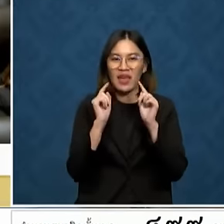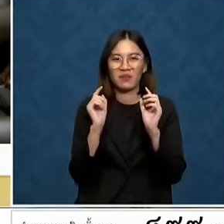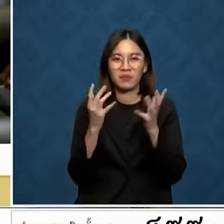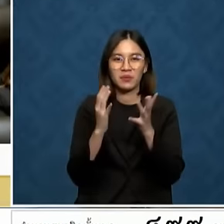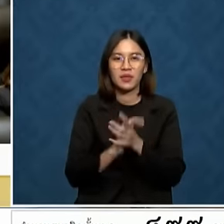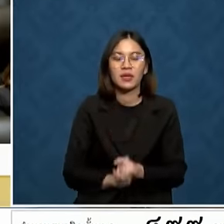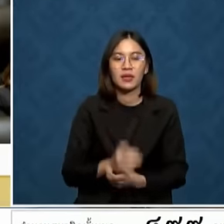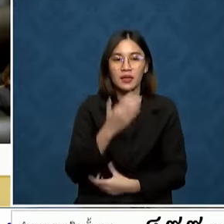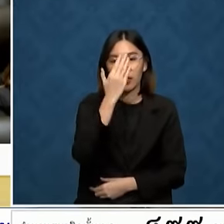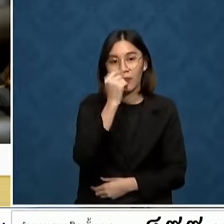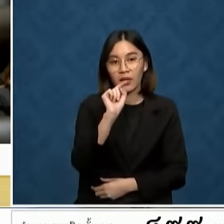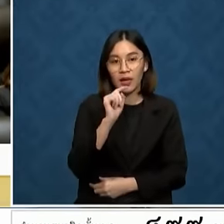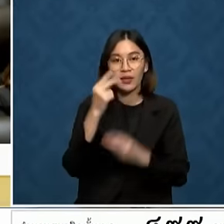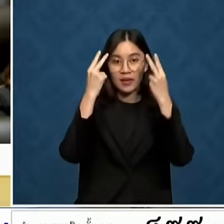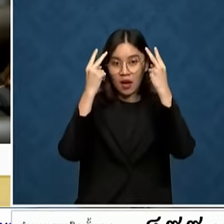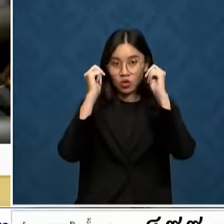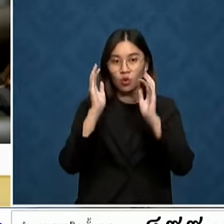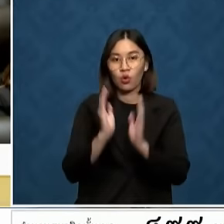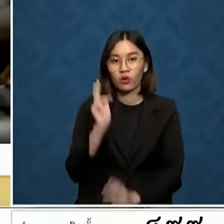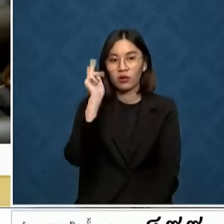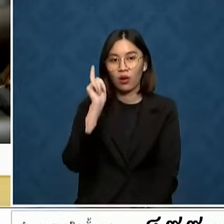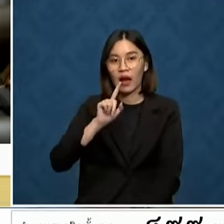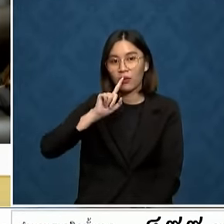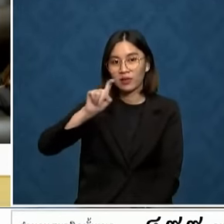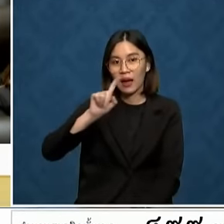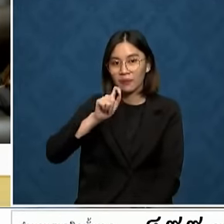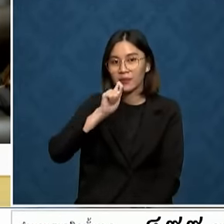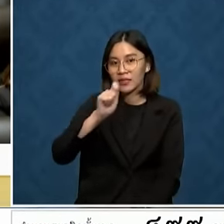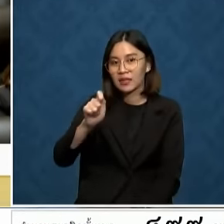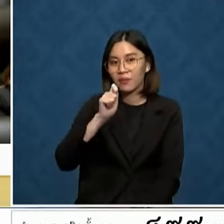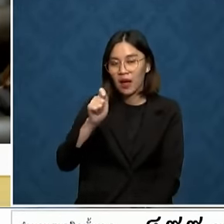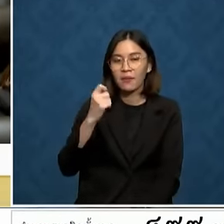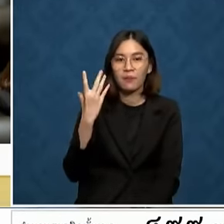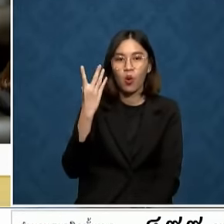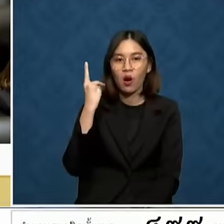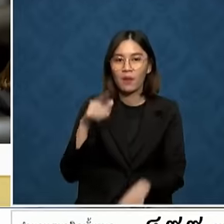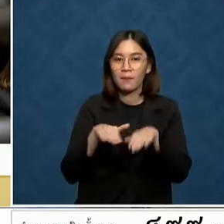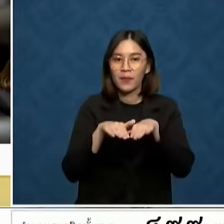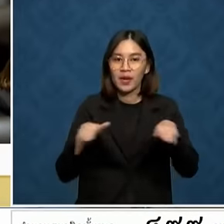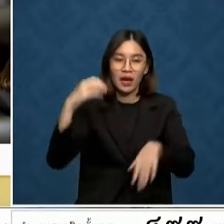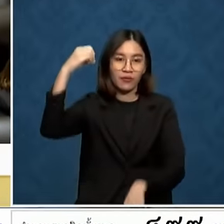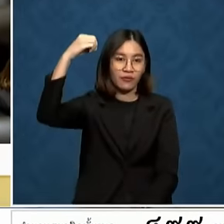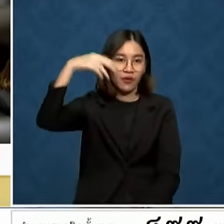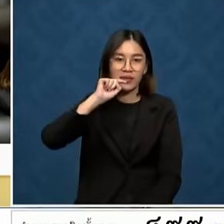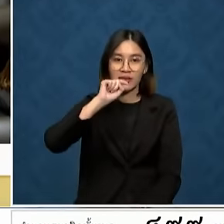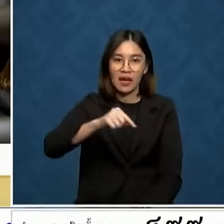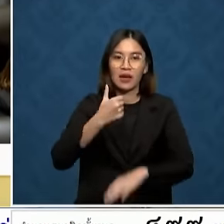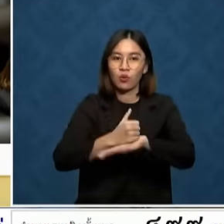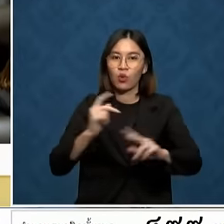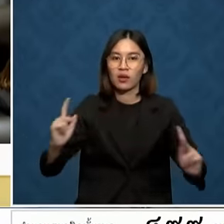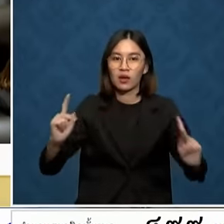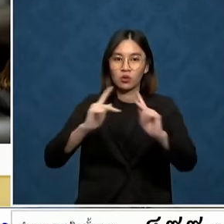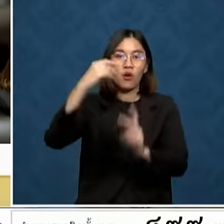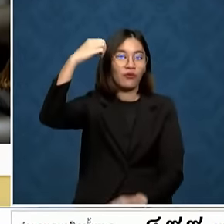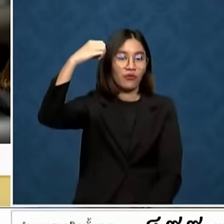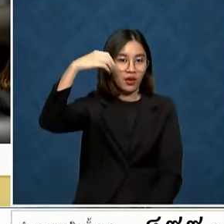านเมื่อพอท่านอนายกถูกนกข่าวถามและสมภาธ entendeuเมว่ามารการฐาฝัทยสั่งการใหรฐานพตรวาการกทวภล